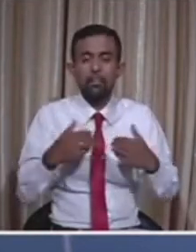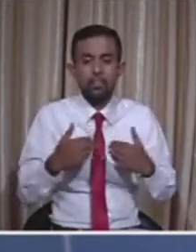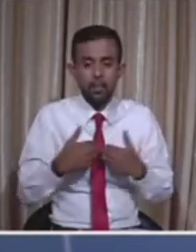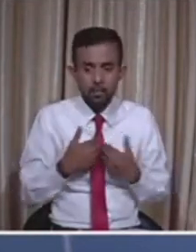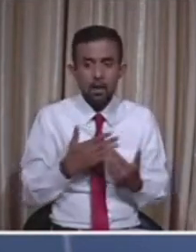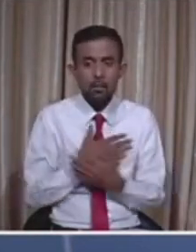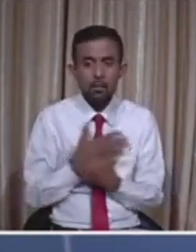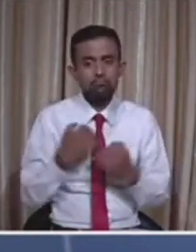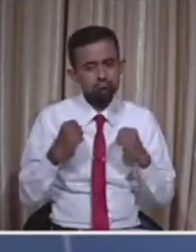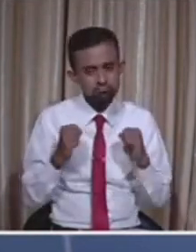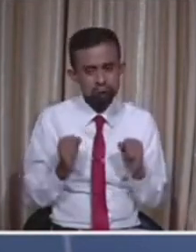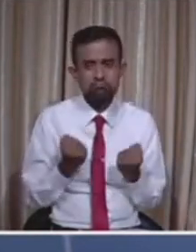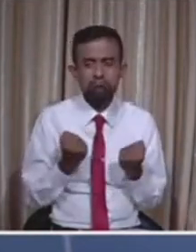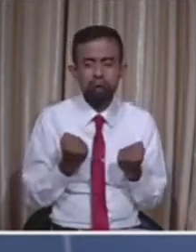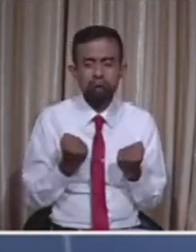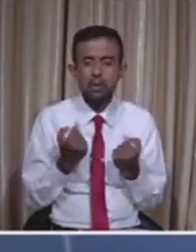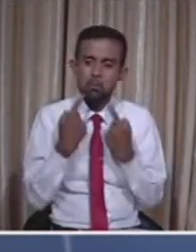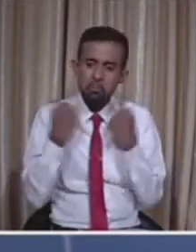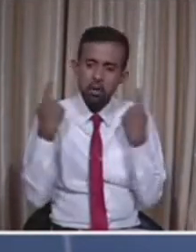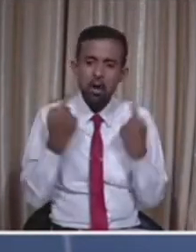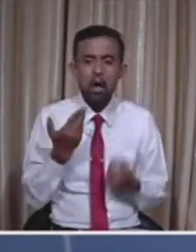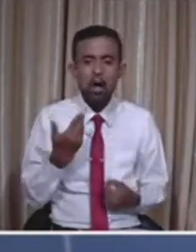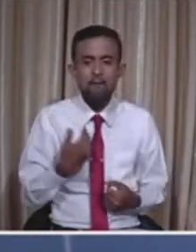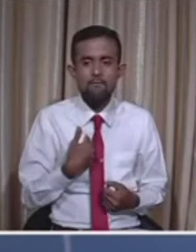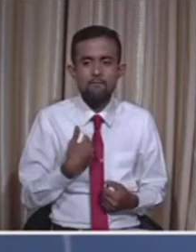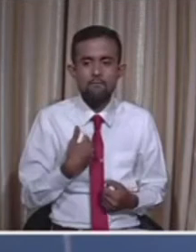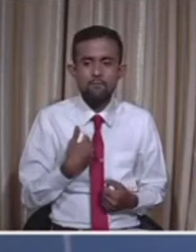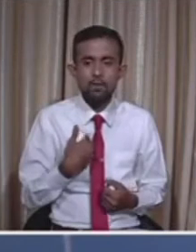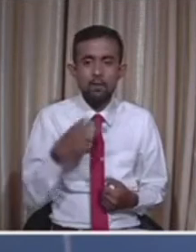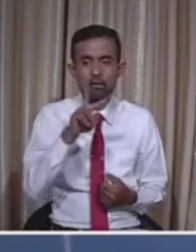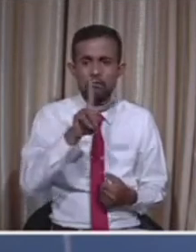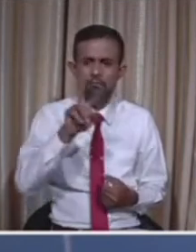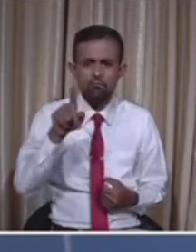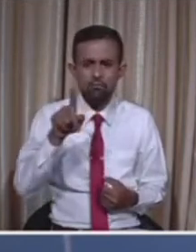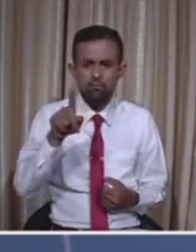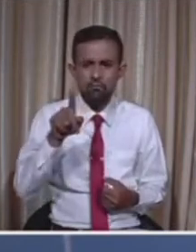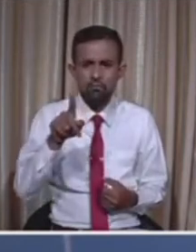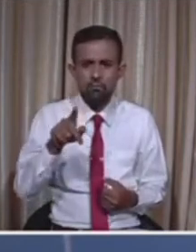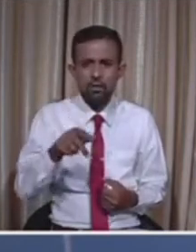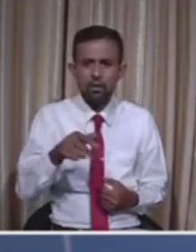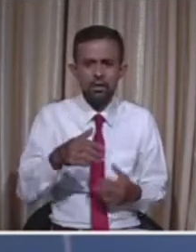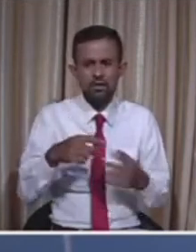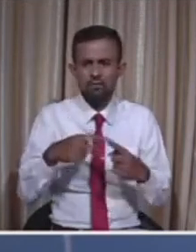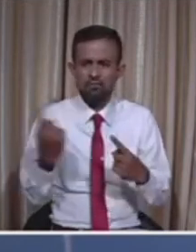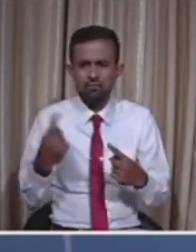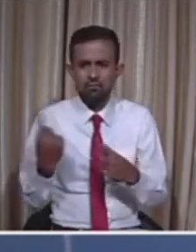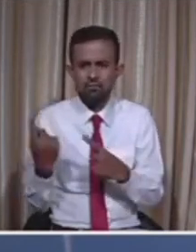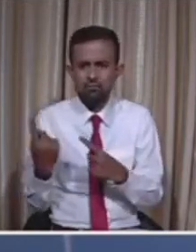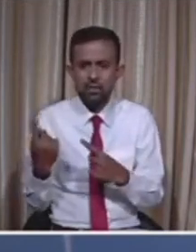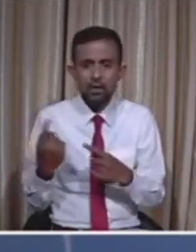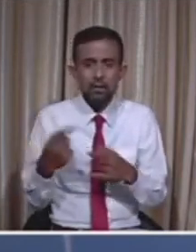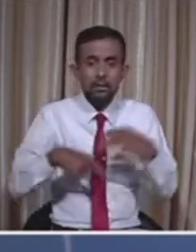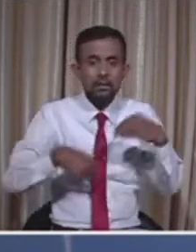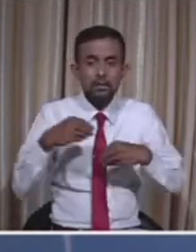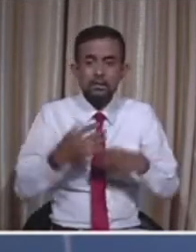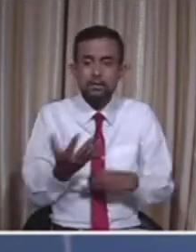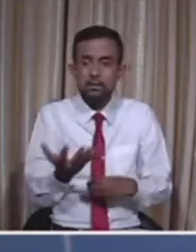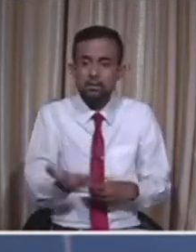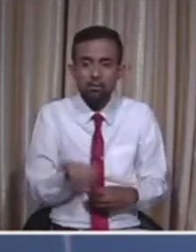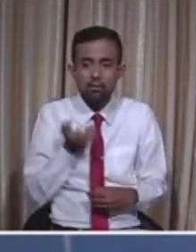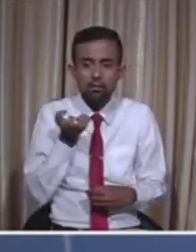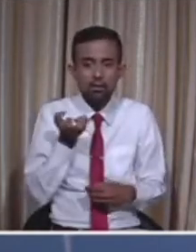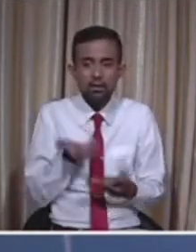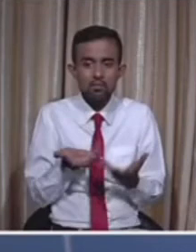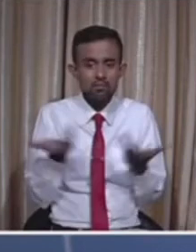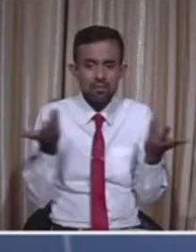අපි කොන්දක් ඇතුව දේශපාලන පෞරුෂයක් තියාගෙන 21ට හරි තව මොකකට හරි එහෙම ඡන්දේ ගන්න එහෙම